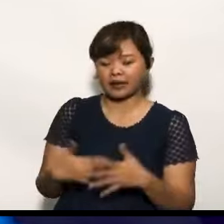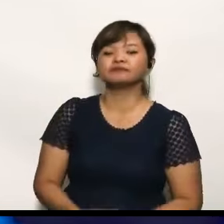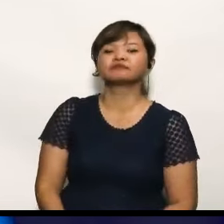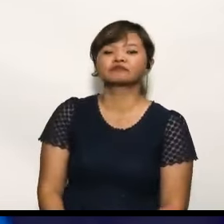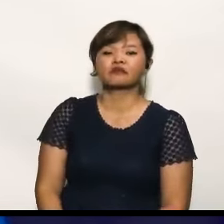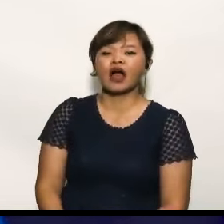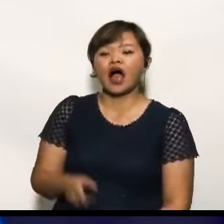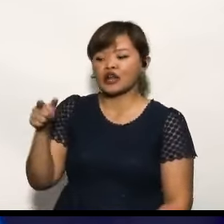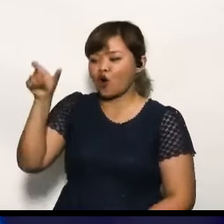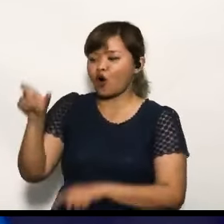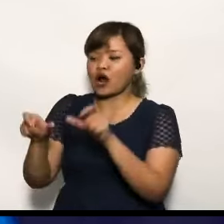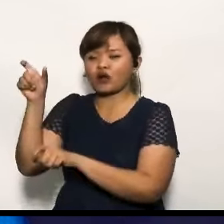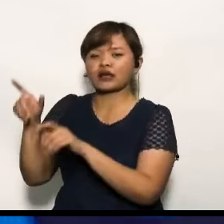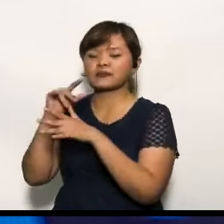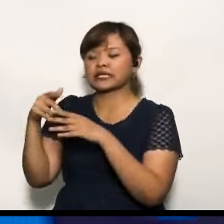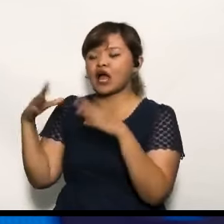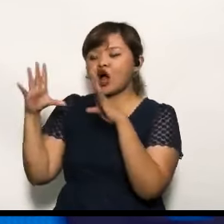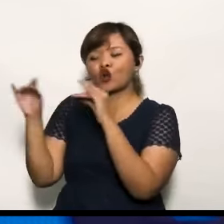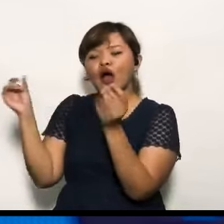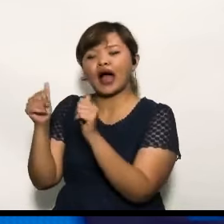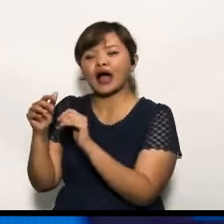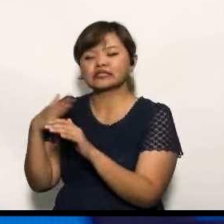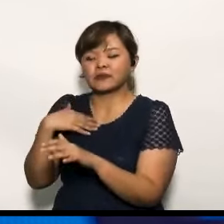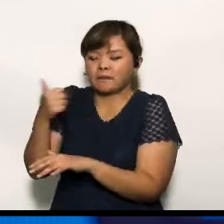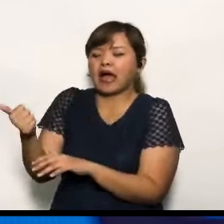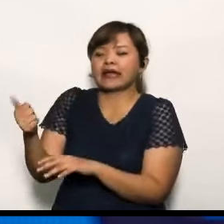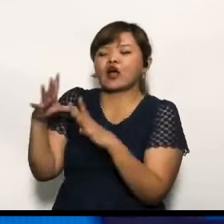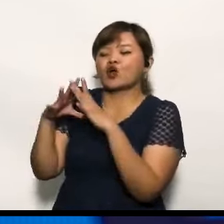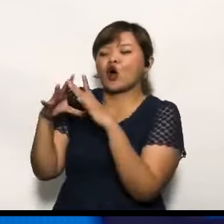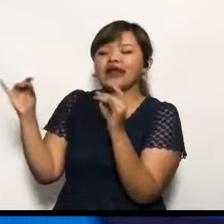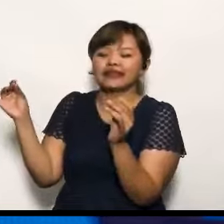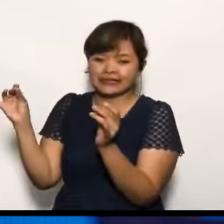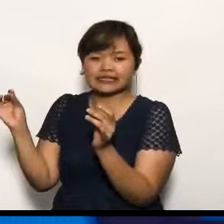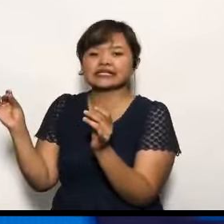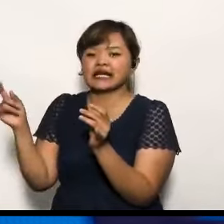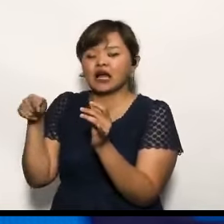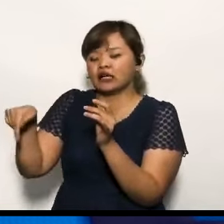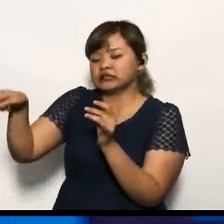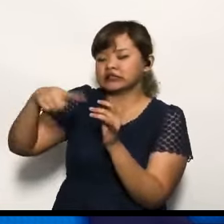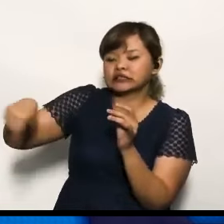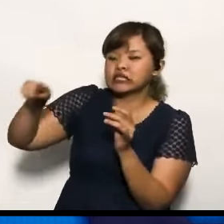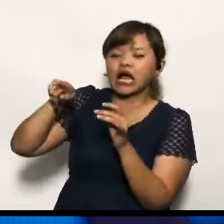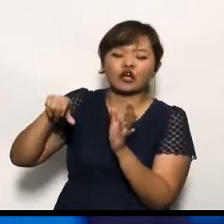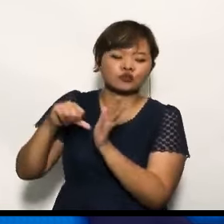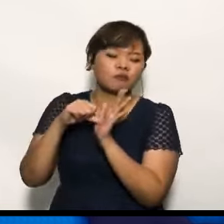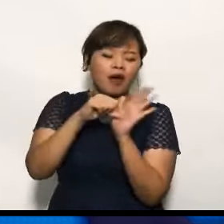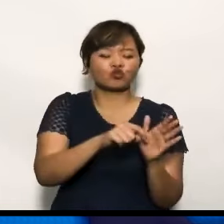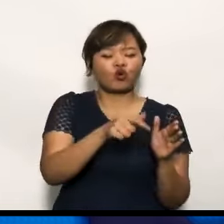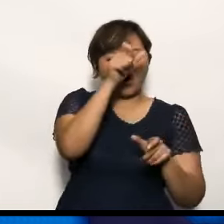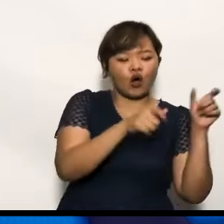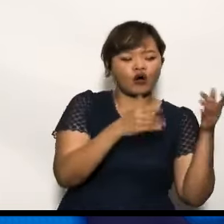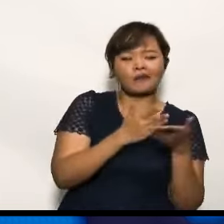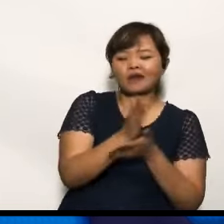kasusnya begini ya. Ada yang rohani, ada yang melanggar. Yang rohani disuruh membantu yang